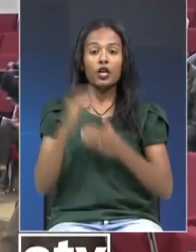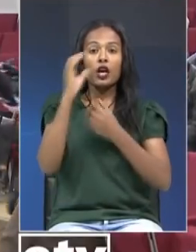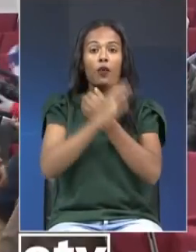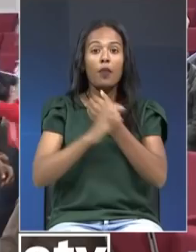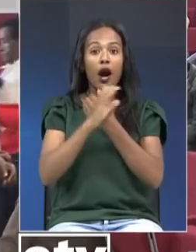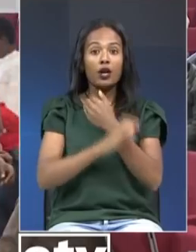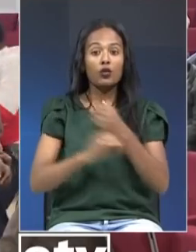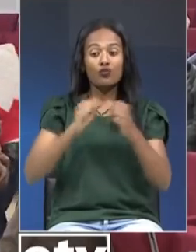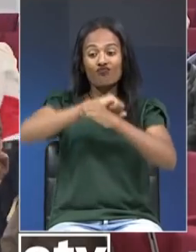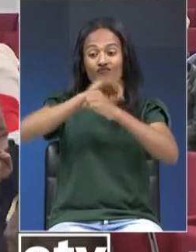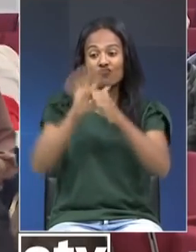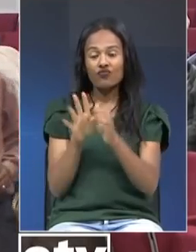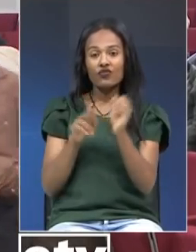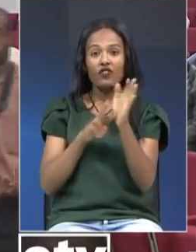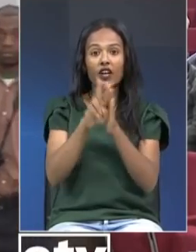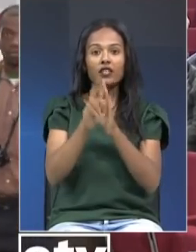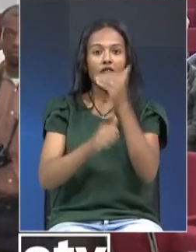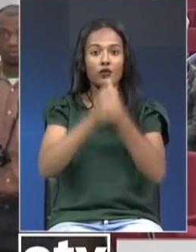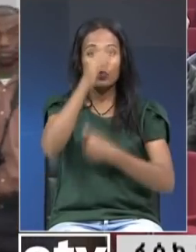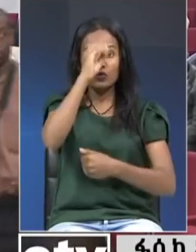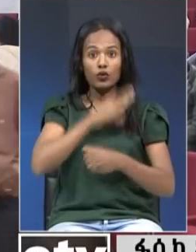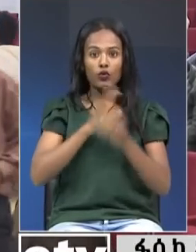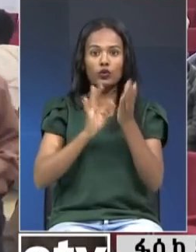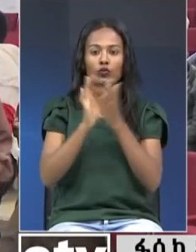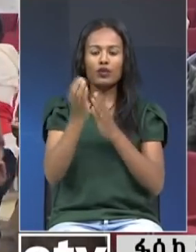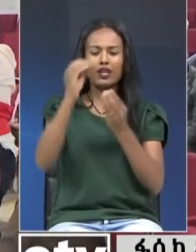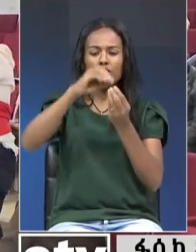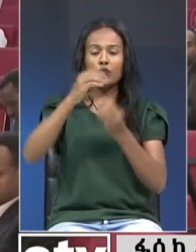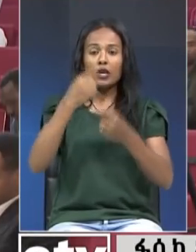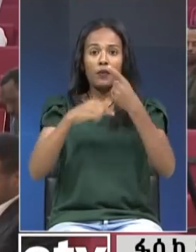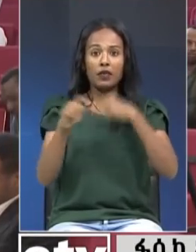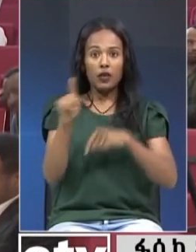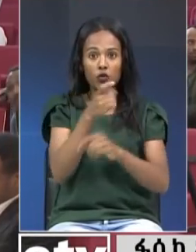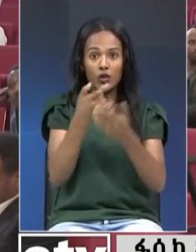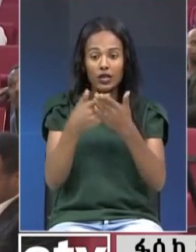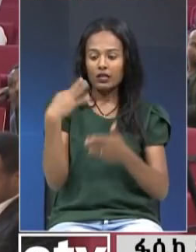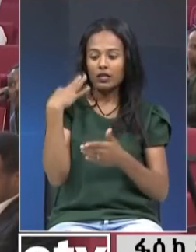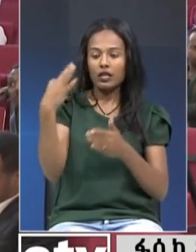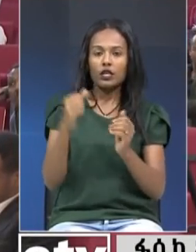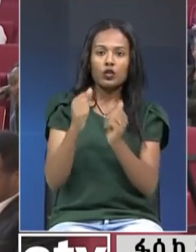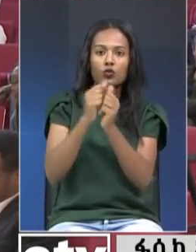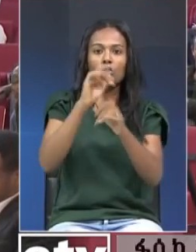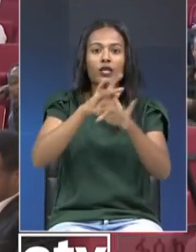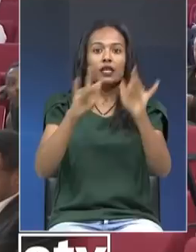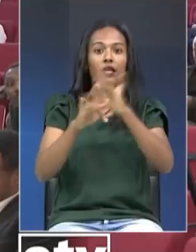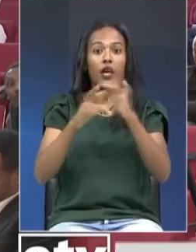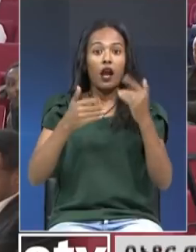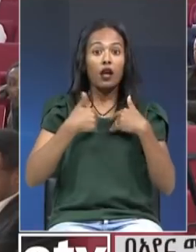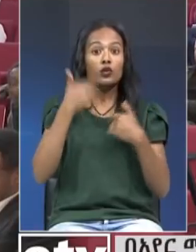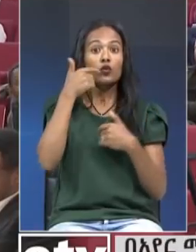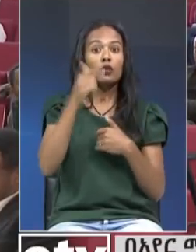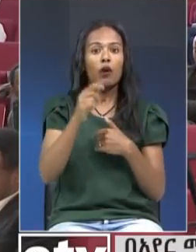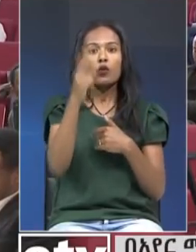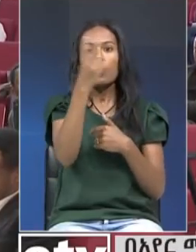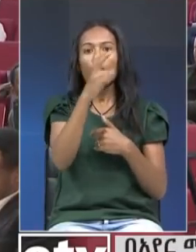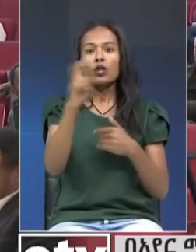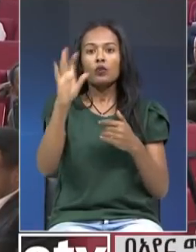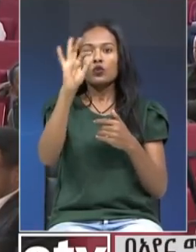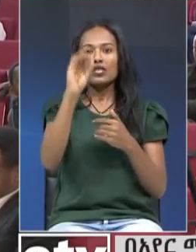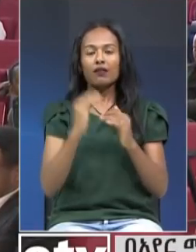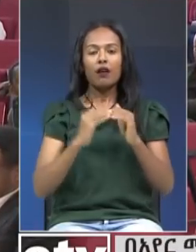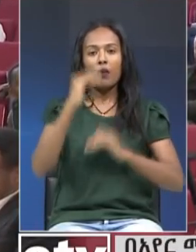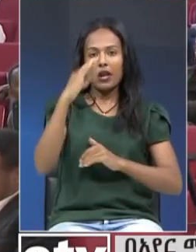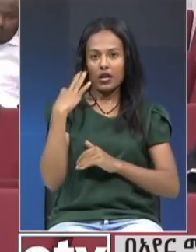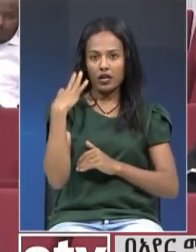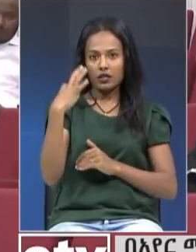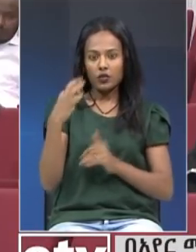በሀገሪቱ በኮሮና ቫይረስ የተጠቁ ሰዎች ቁጥር እየጨመረ የመጣ ሲሆን ከነዚህ ግለሰቦች ጋር ንክኪ ያላቸው የተባሉ ከ290 በላይ